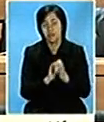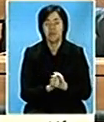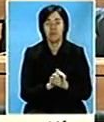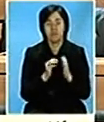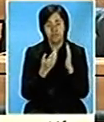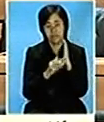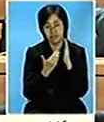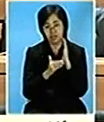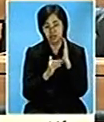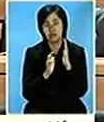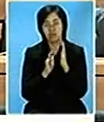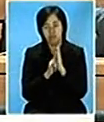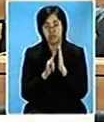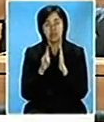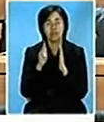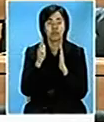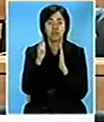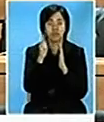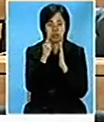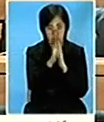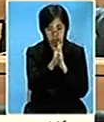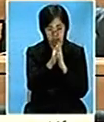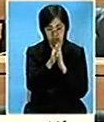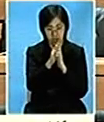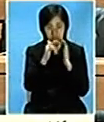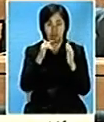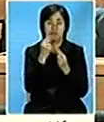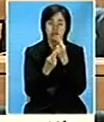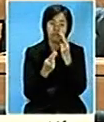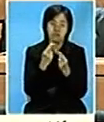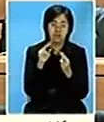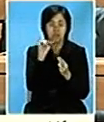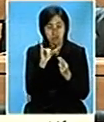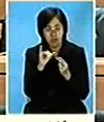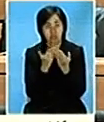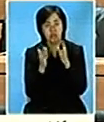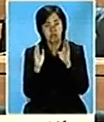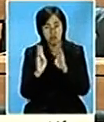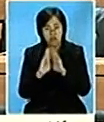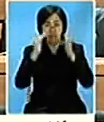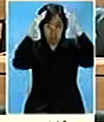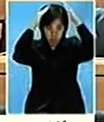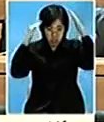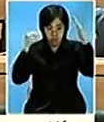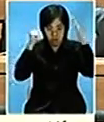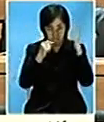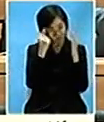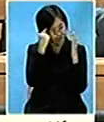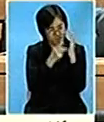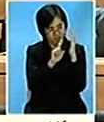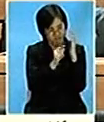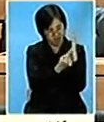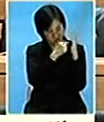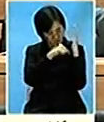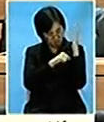สามารถที่จะเดินทางไปเยี่ยมญาติพี่น้องที่ฮานอยโดยไม่ต้องผ่านสนามบินสุวร